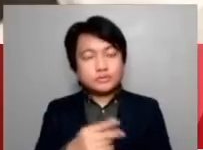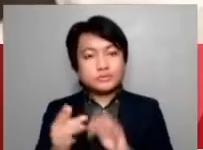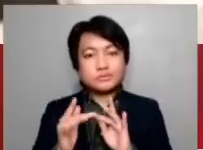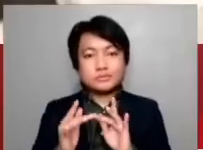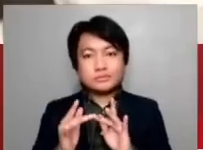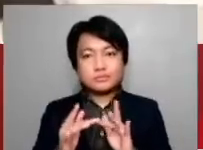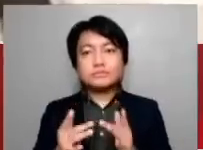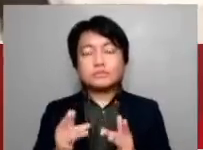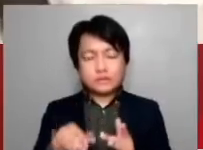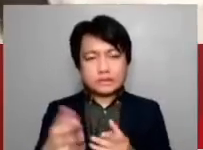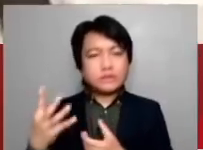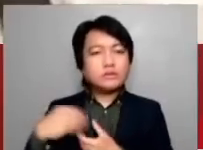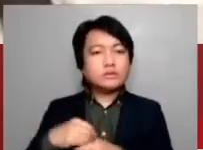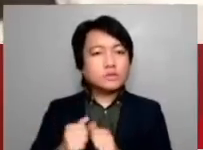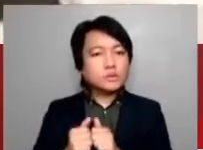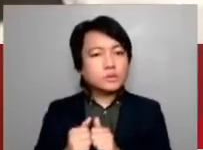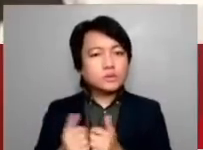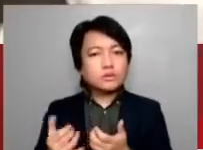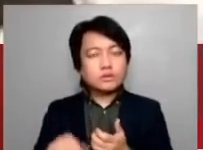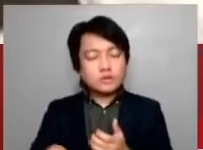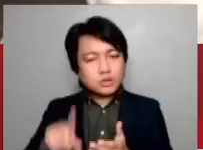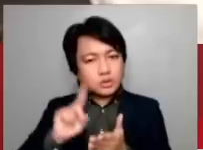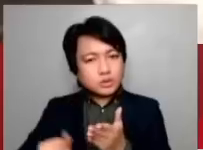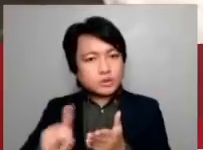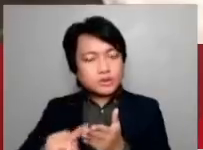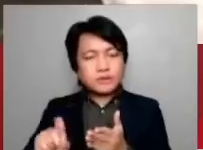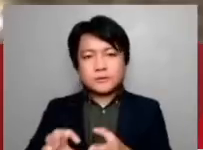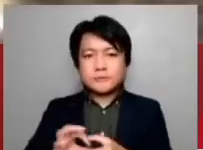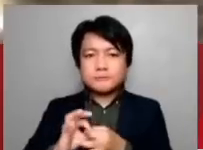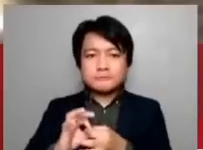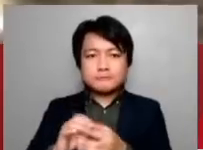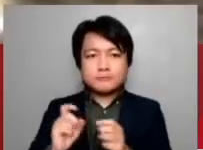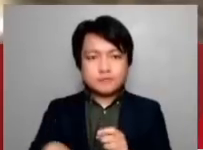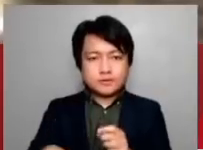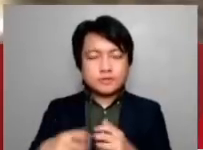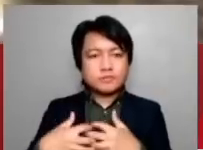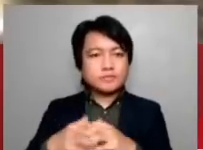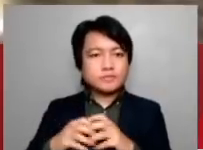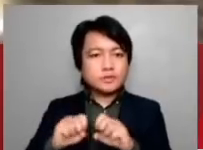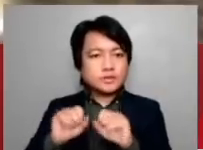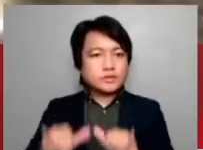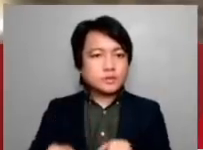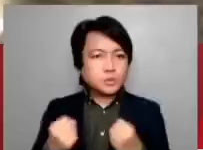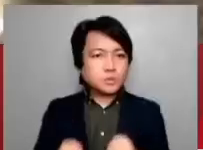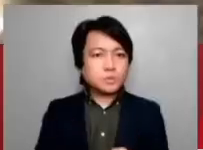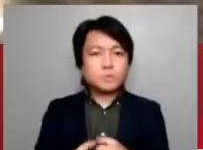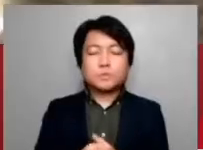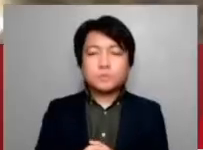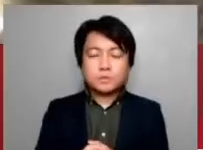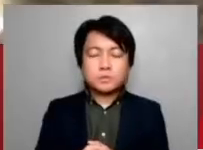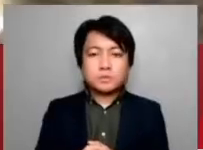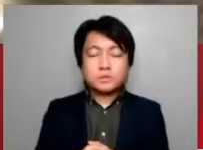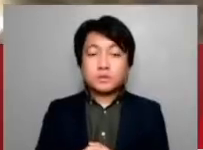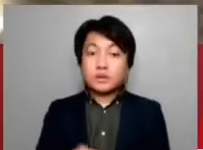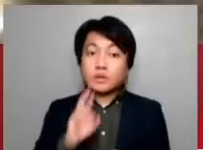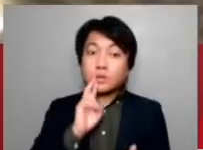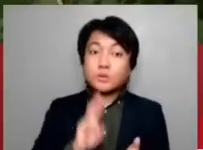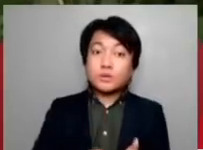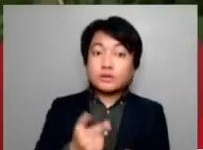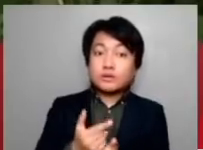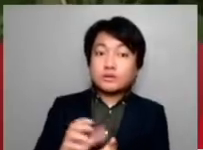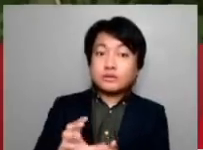agencies. Pumapasok kami for strengthening their systems. Ang maganda naman dito, according sa report ng GCash, wala namang